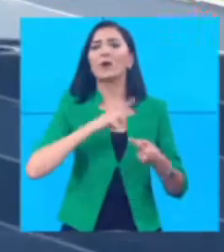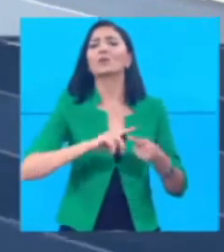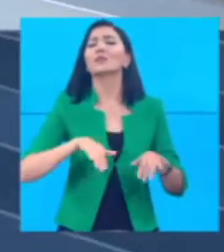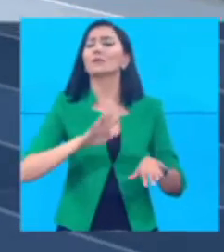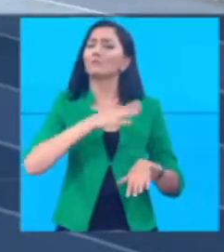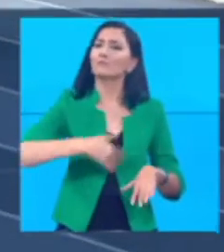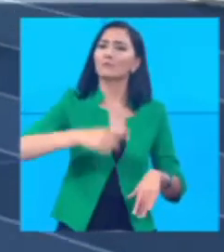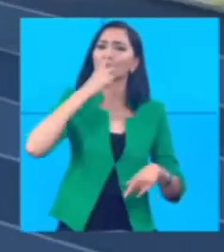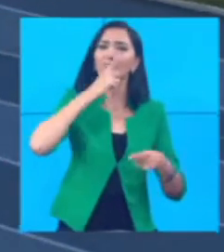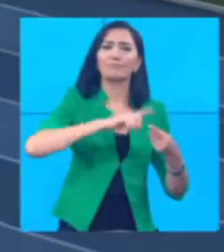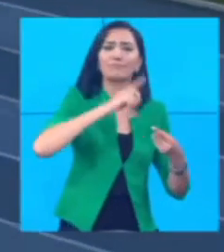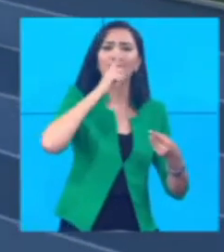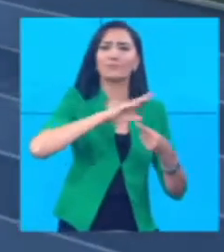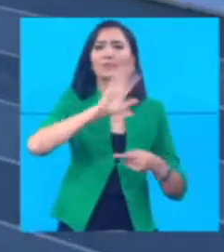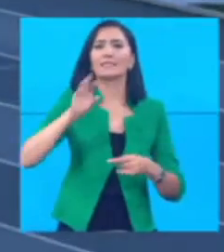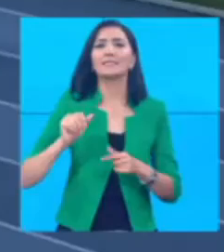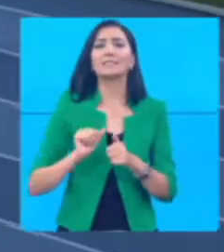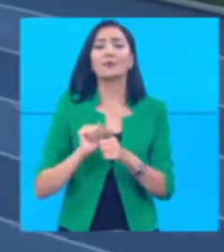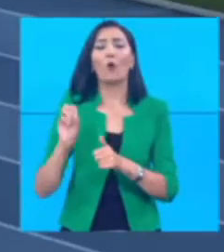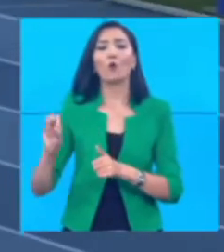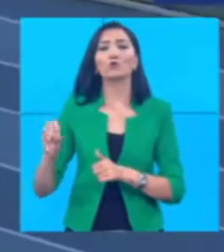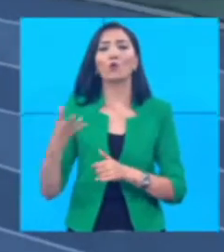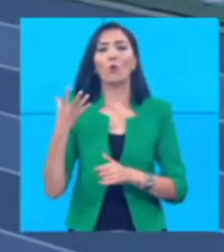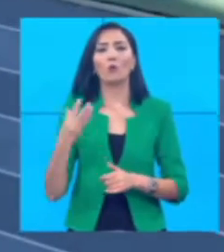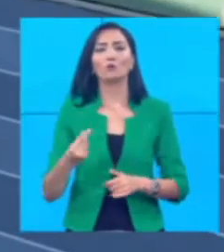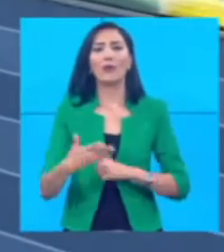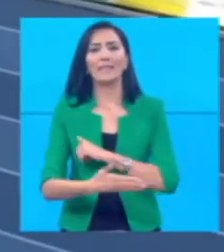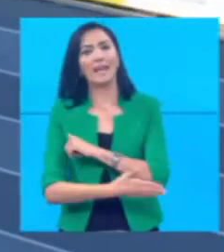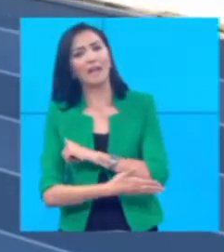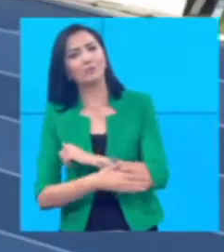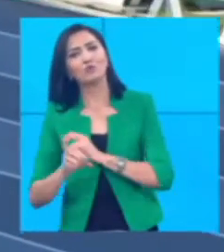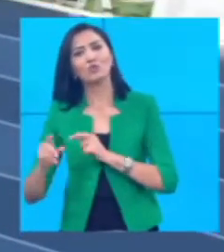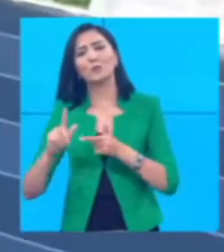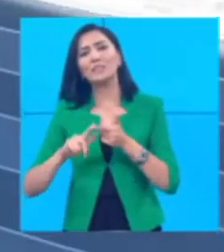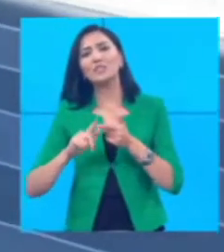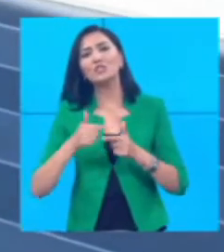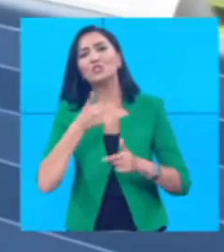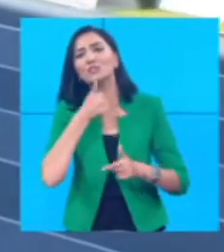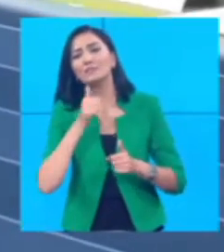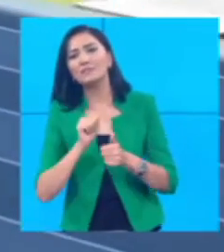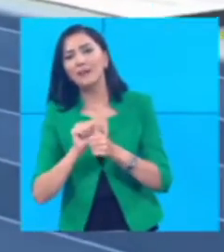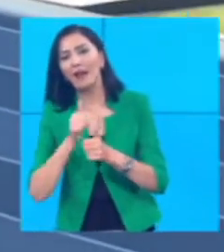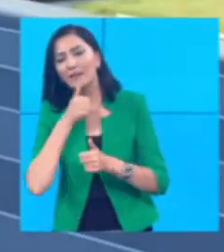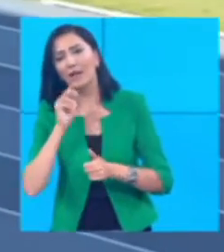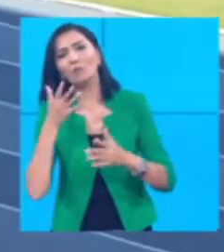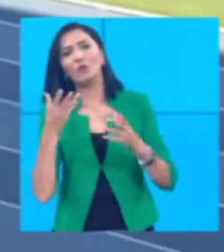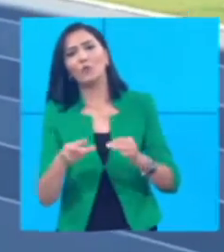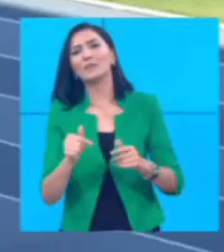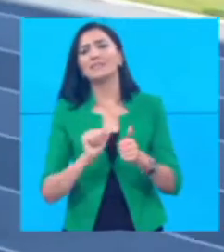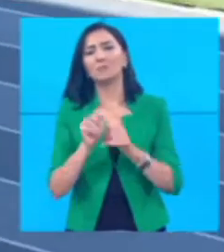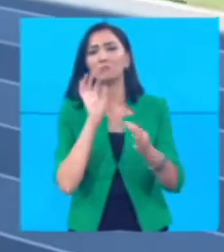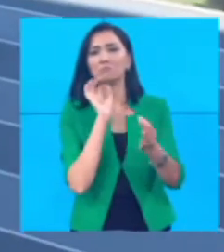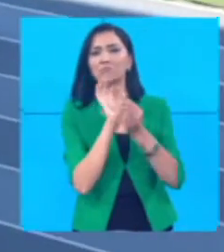değil. Tüm tabii branşlarda ki, engelli hepsinde sporcunun yani hoca olarak biraz daha böyle yardımcı hoca lazım. Olabilir. İkinci adam olabilir. Yani aradaki